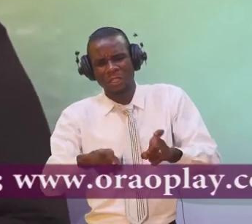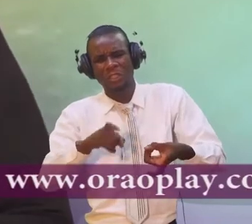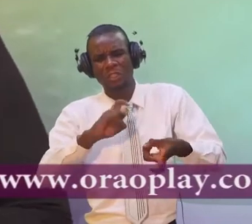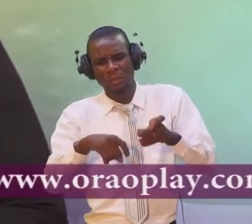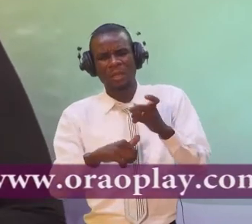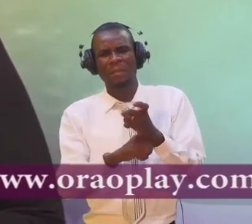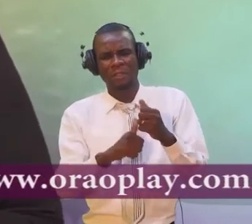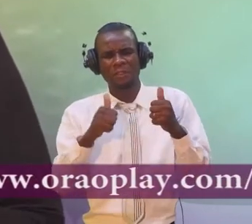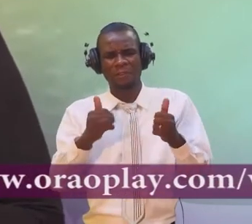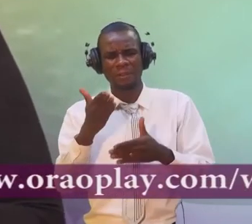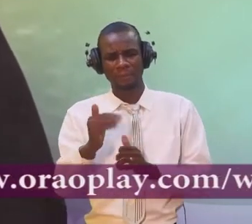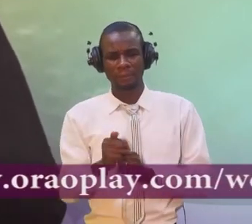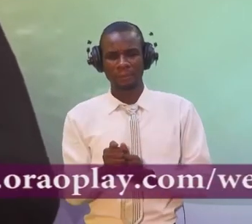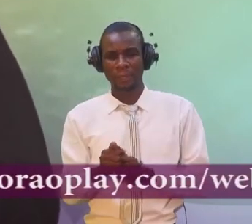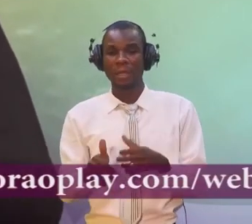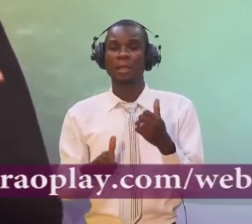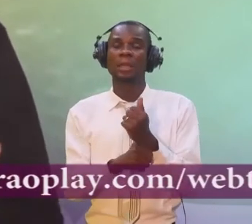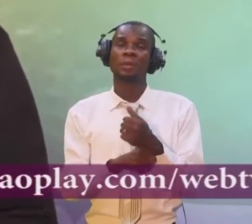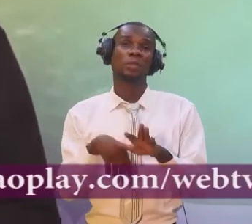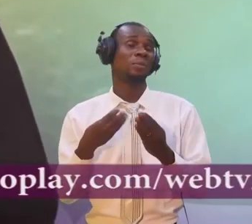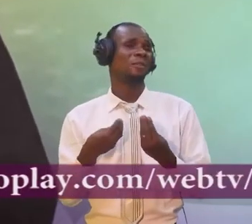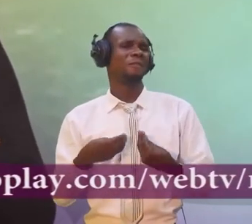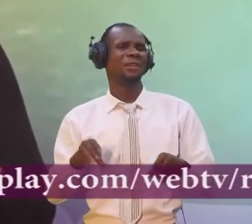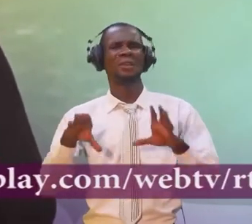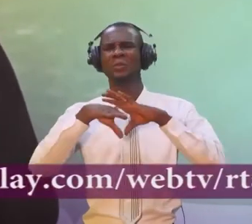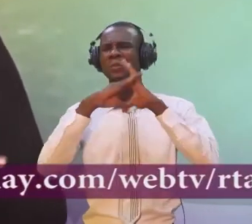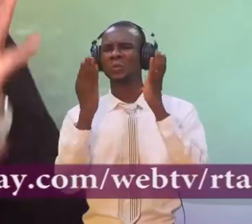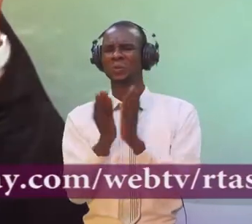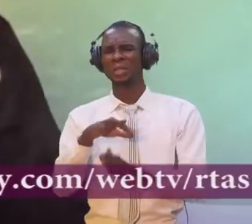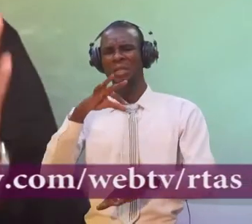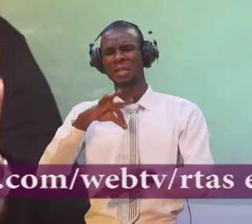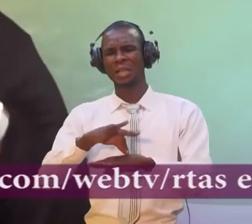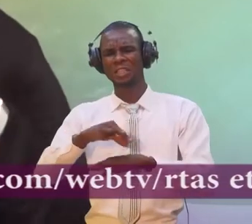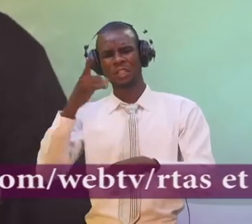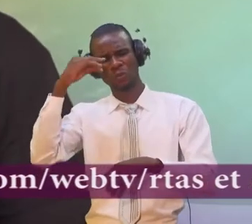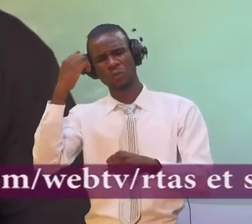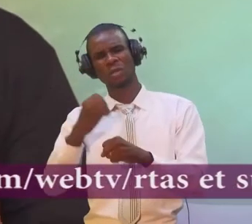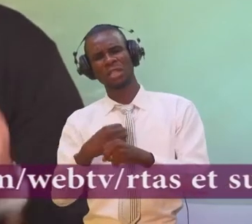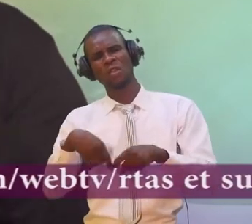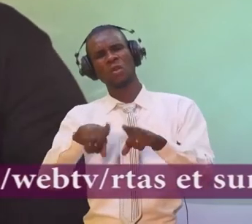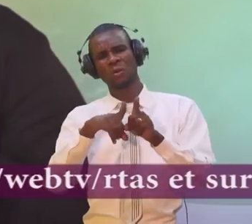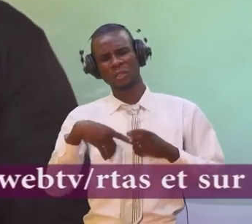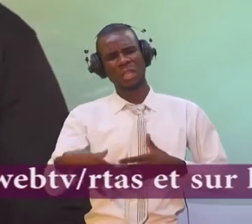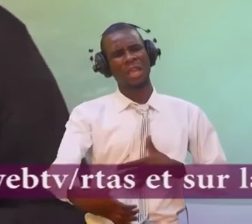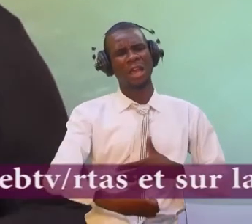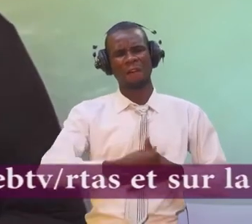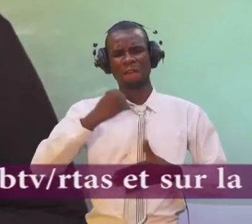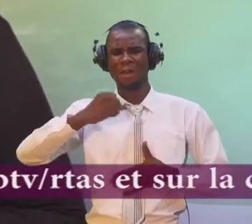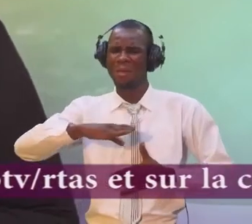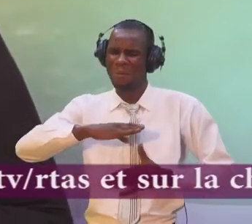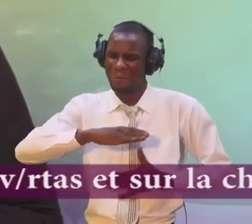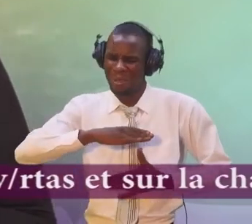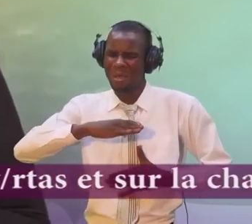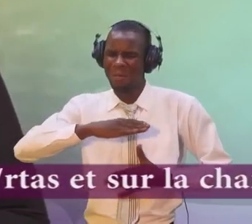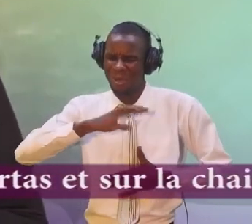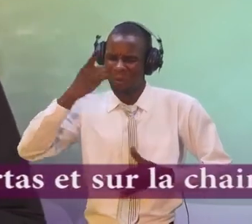msongo na kuvunjika moyo ukiendelea sana, inaweza sababisha mtu kupunguza hali